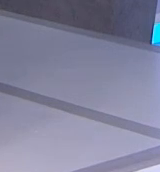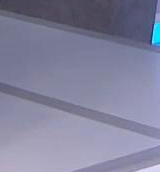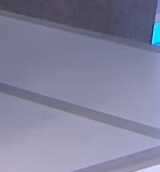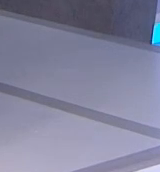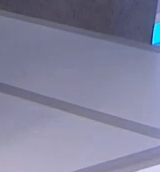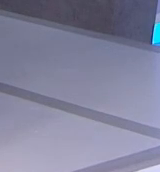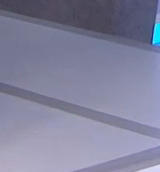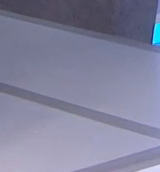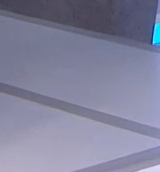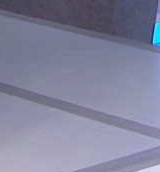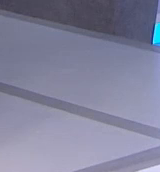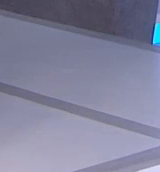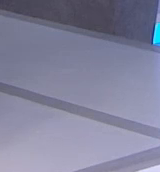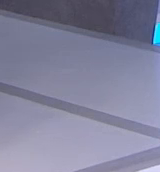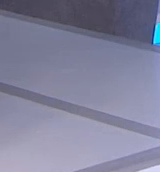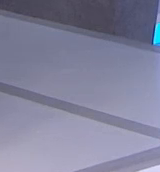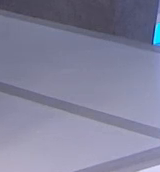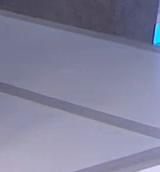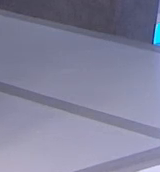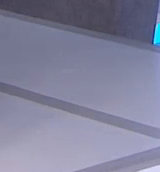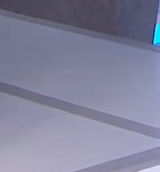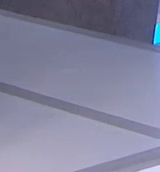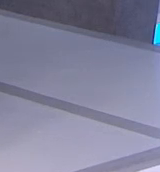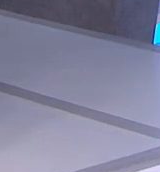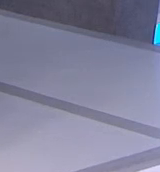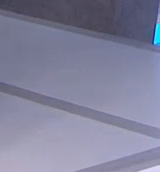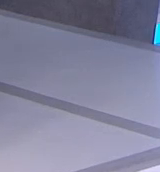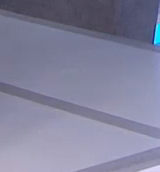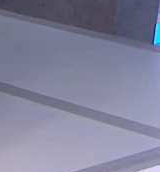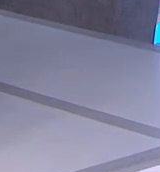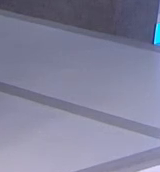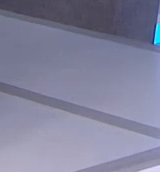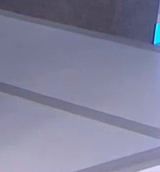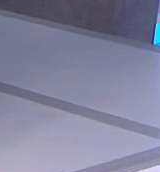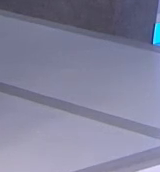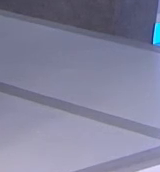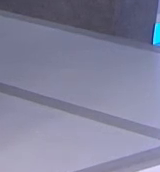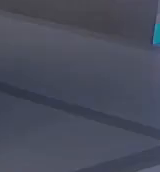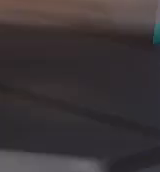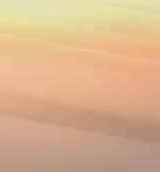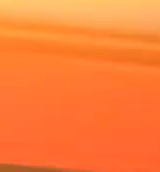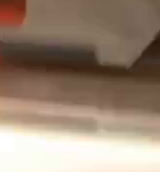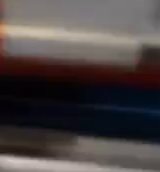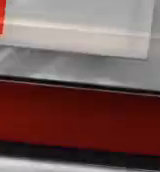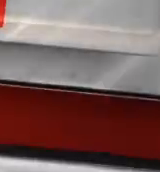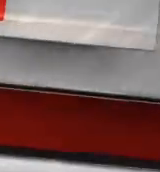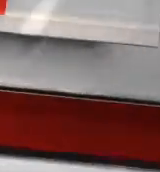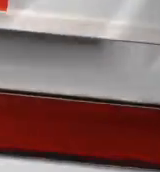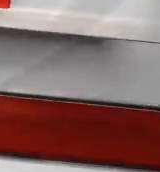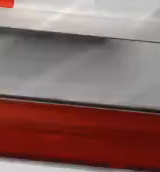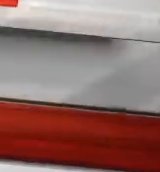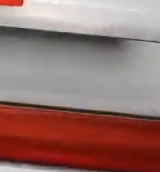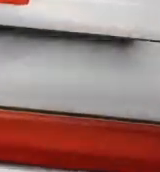pagtanggap ng mga pasahero mula NAIA ang ilang lokal na pamahalaan. At nakatutok live si Sandra Aguinaldo.